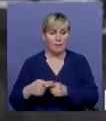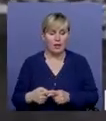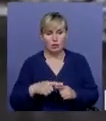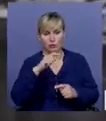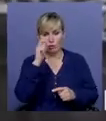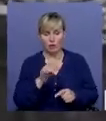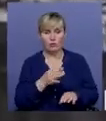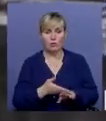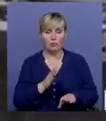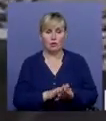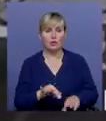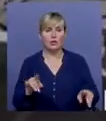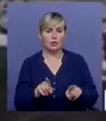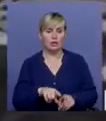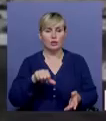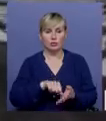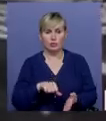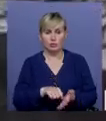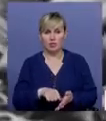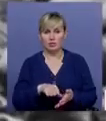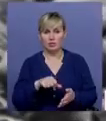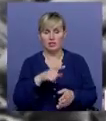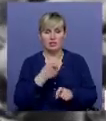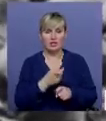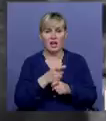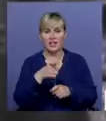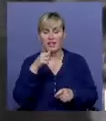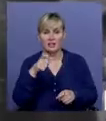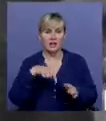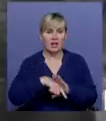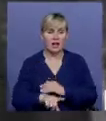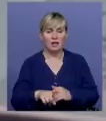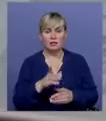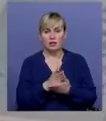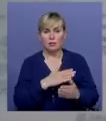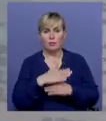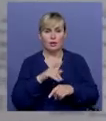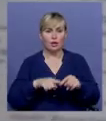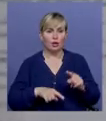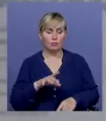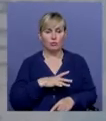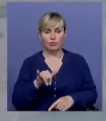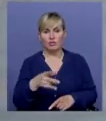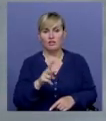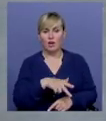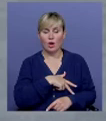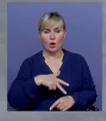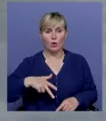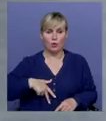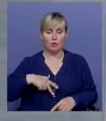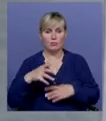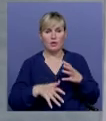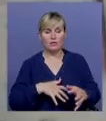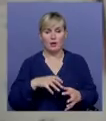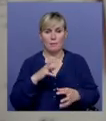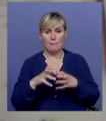Украины и Польши, а также участвовал в обороне Сталининграда. За боевые заслуги перед Родиной он был отмечен 2 орденами Второй мировой войны